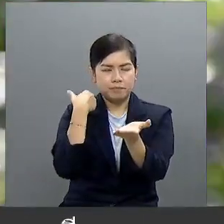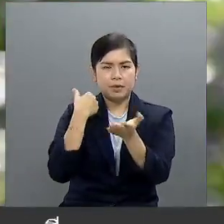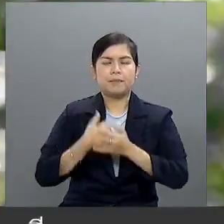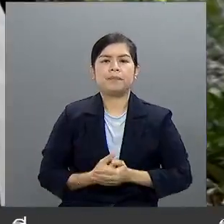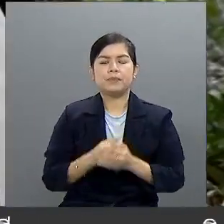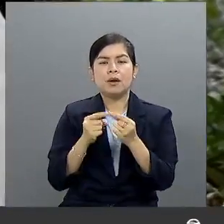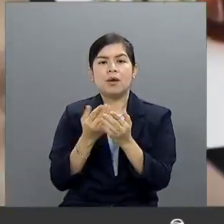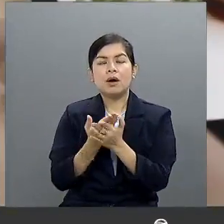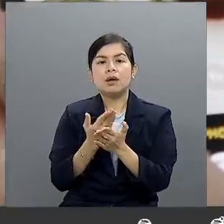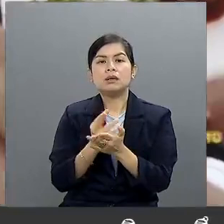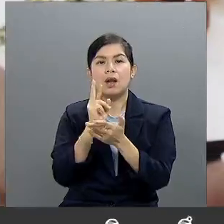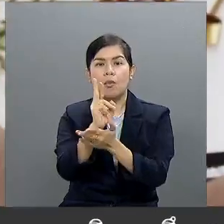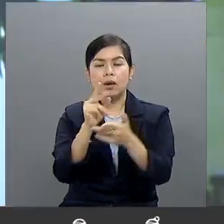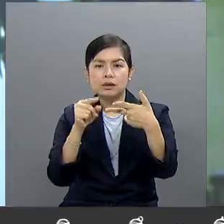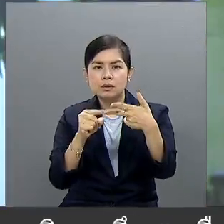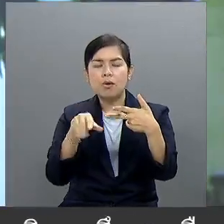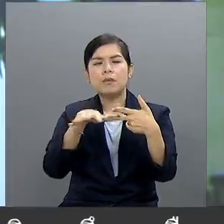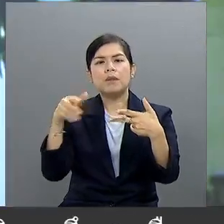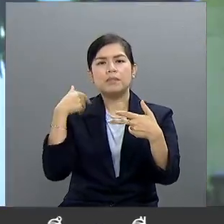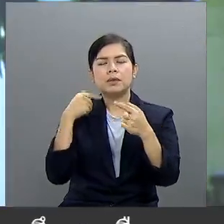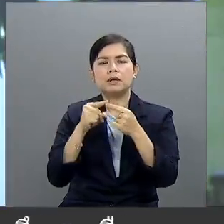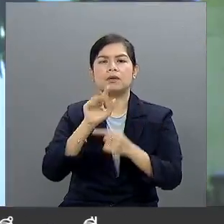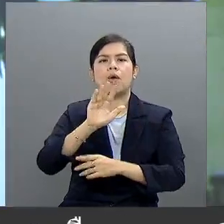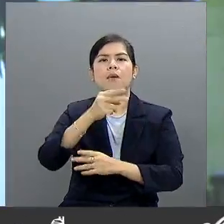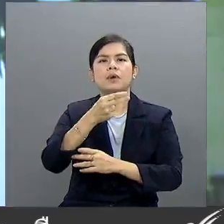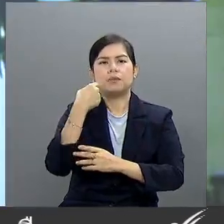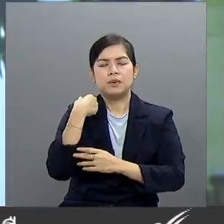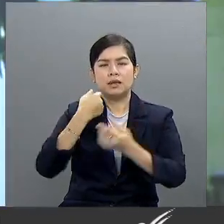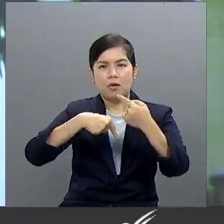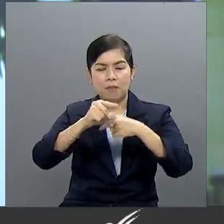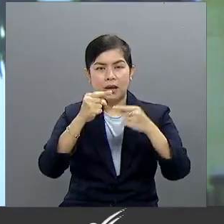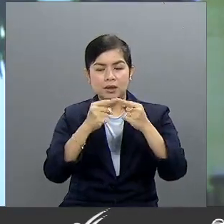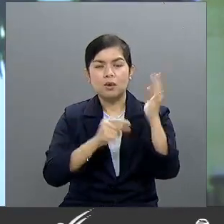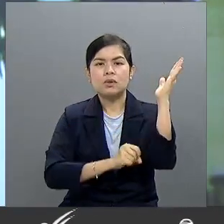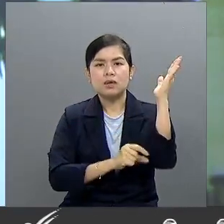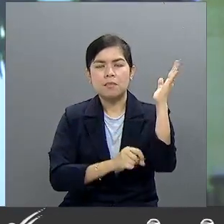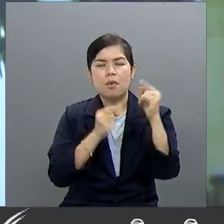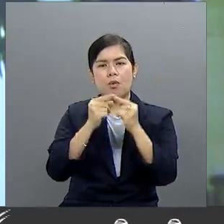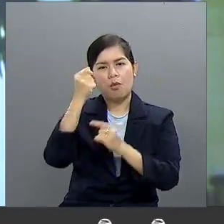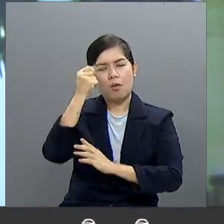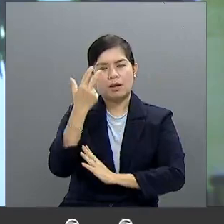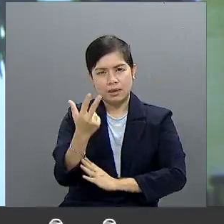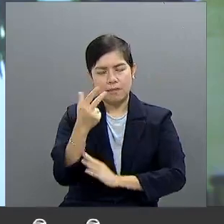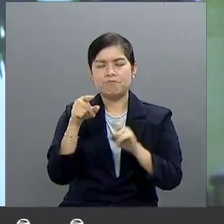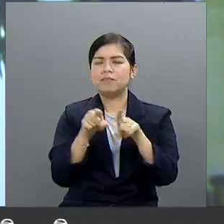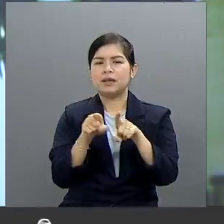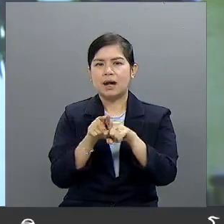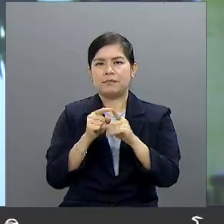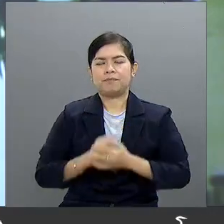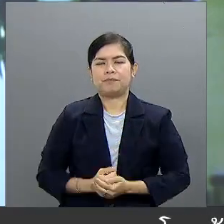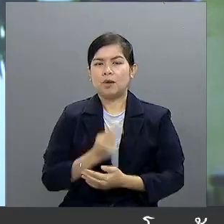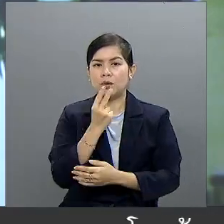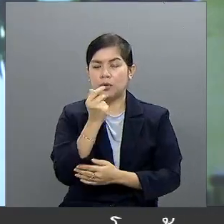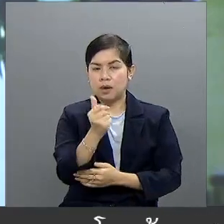50,000 บาทแล้วก็ไปท่องโลกวิทย์ที่ประเทศสิงคโปร์แพ็คเกจ3วัน2คืนด้วยเช่นเดียวกันนั่นเองก ็ ติดตามข่าวสารได้ Facebook